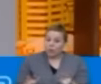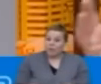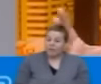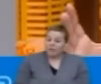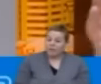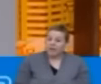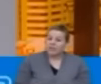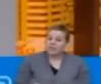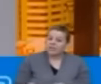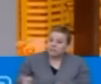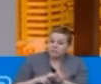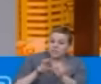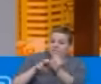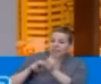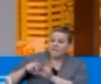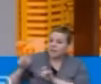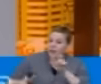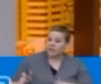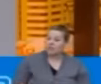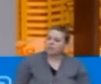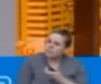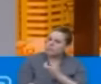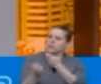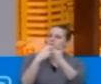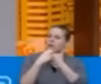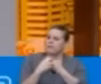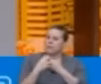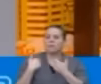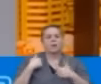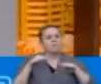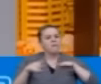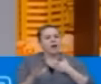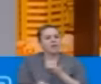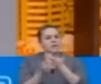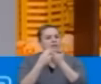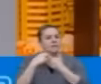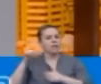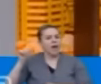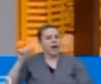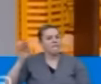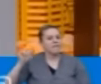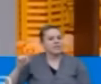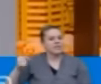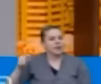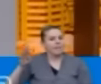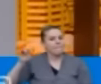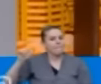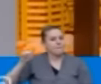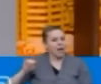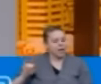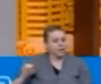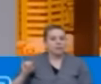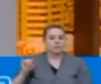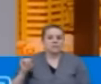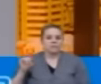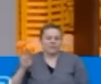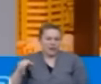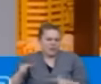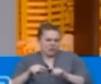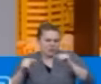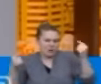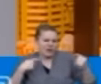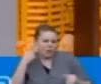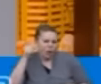טוב שבאים ומצטרפים אנשים שהצטרפו, אני מברך על הצטרפותו של אבי גבאי ואנשים אחרים, ואני רואה שגם אנשים